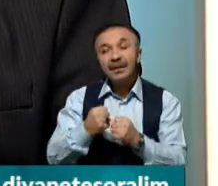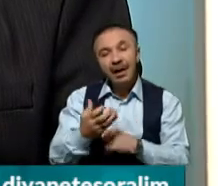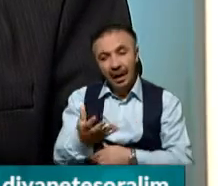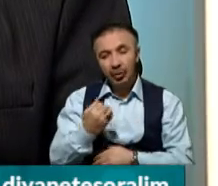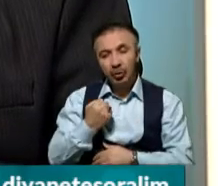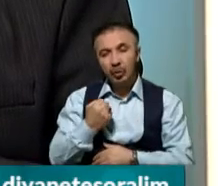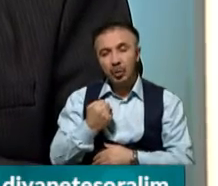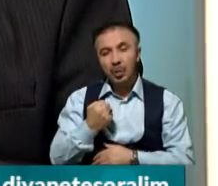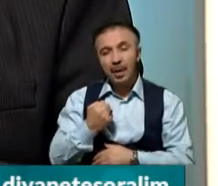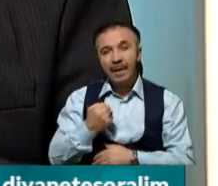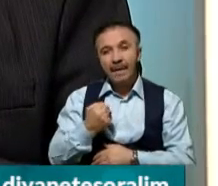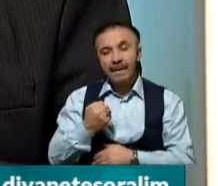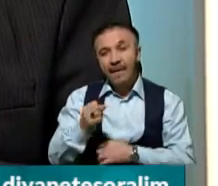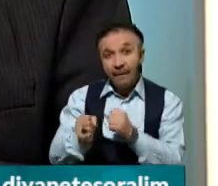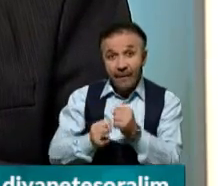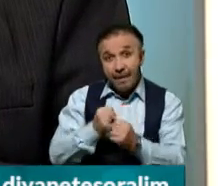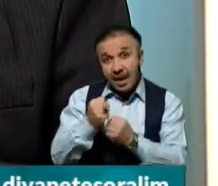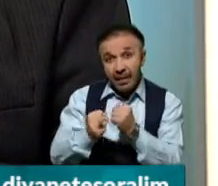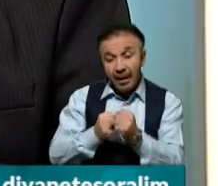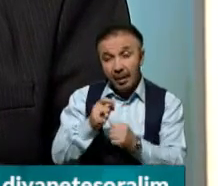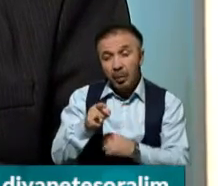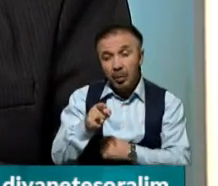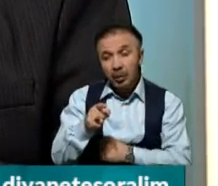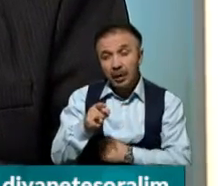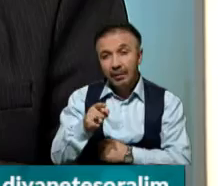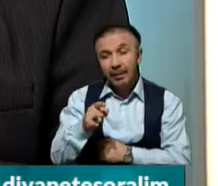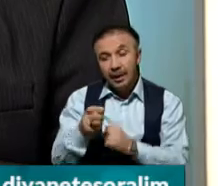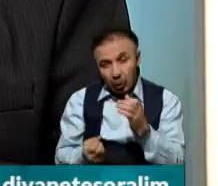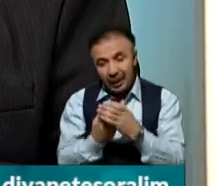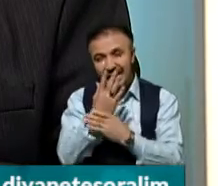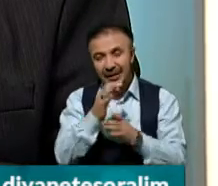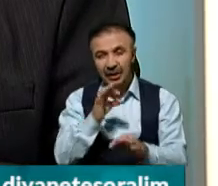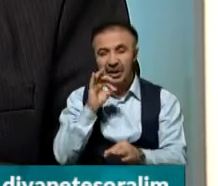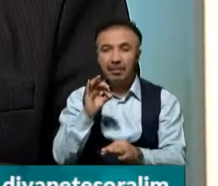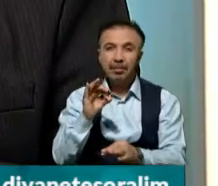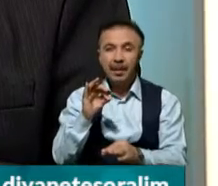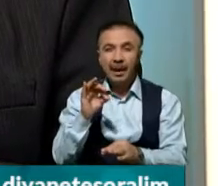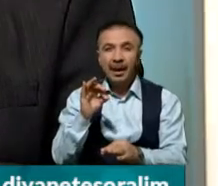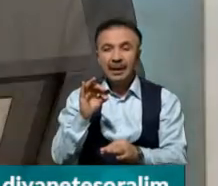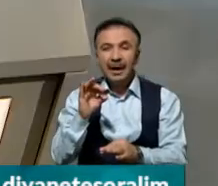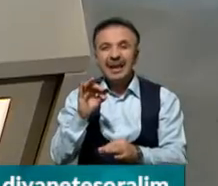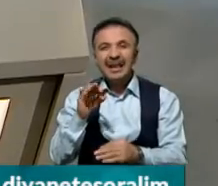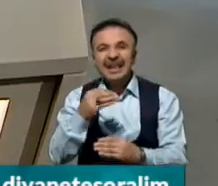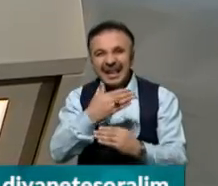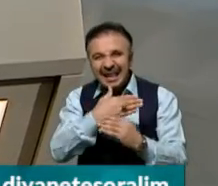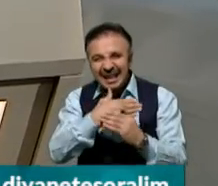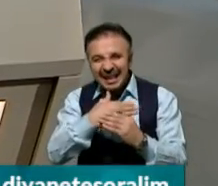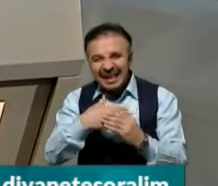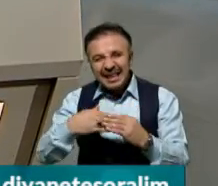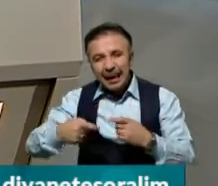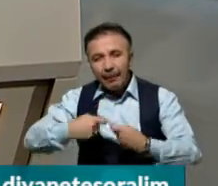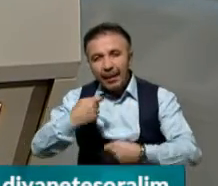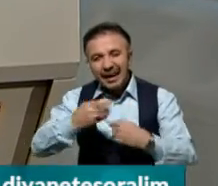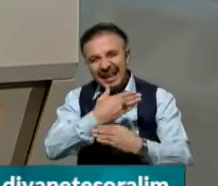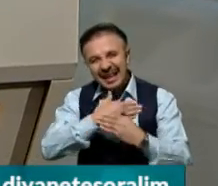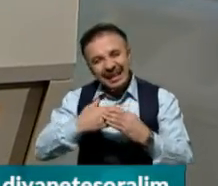üretilirken tabii orayı üreten kişi büyük oranda kredili para kullanıyor. Bankadan kredi